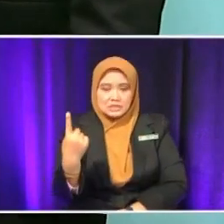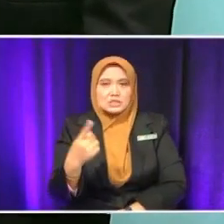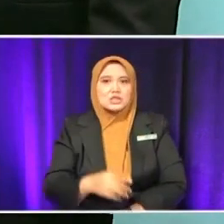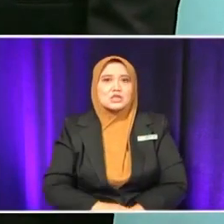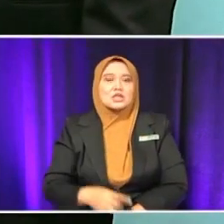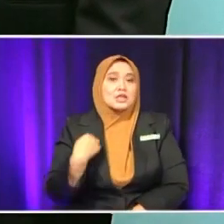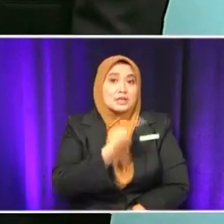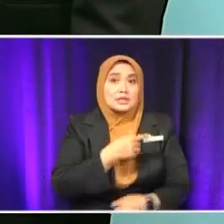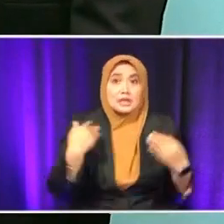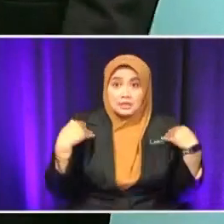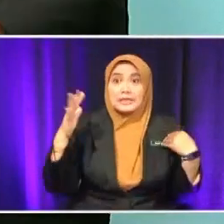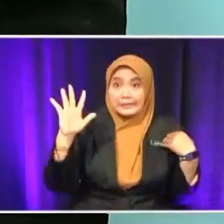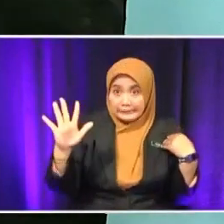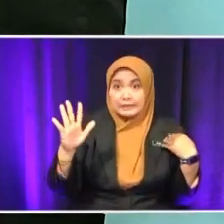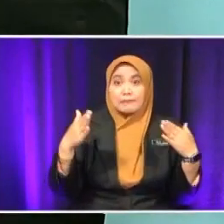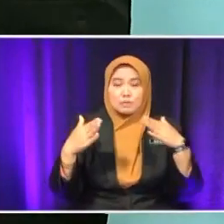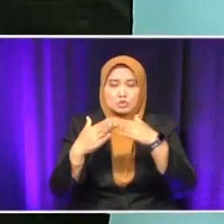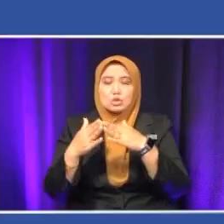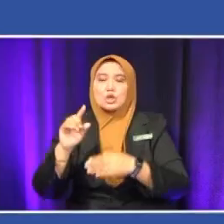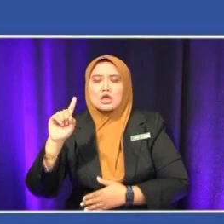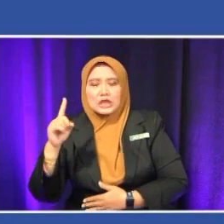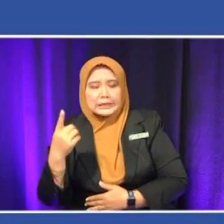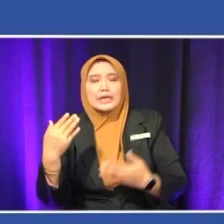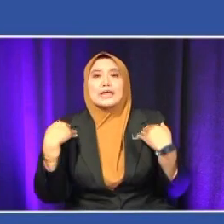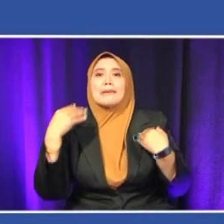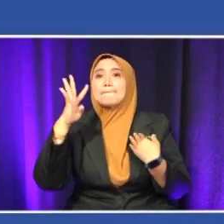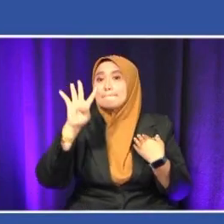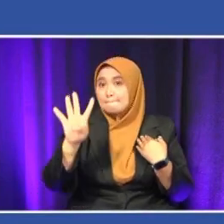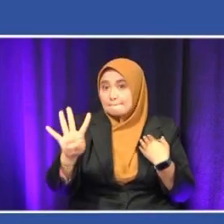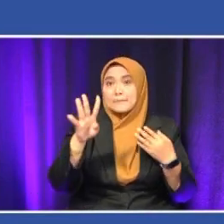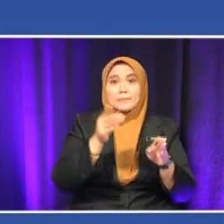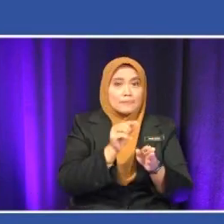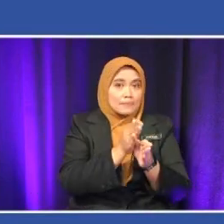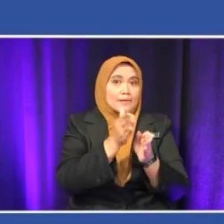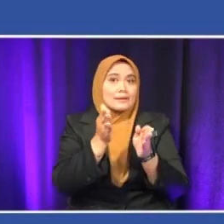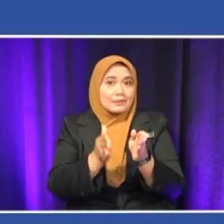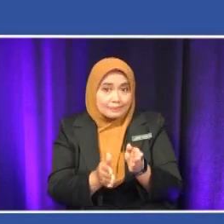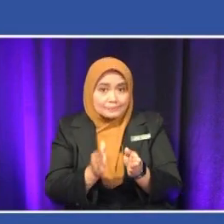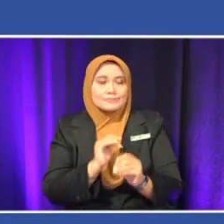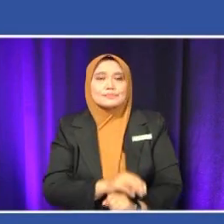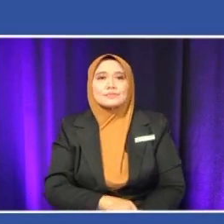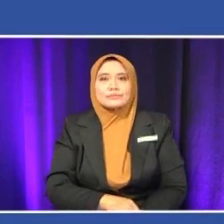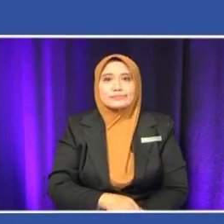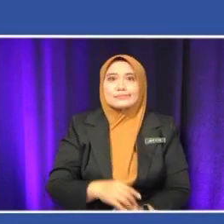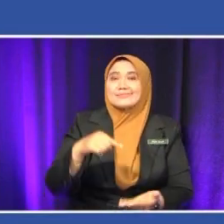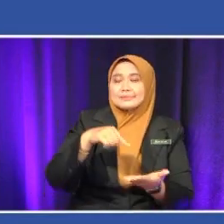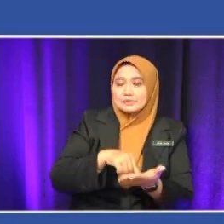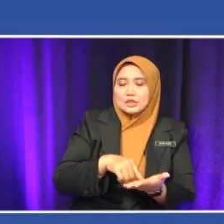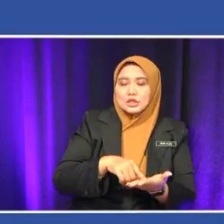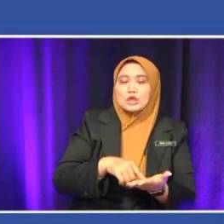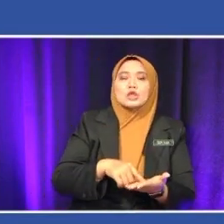kita ada 5 bucu, hanya boleh ada 4 tepi. Faham? Dan ini pokok Ayu? Ya, ini adalah contoh